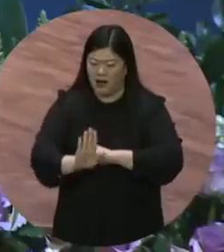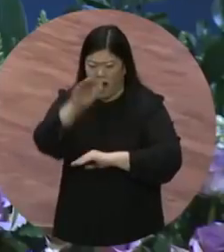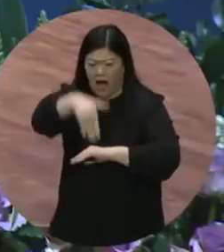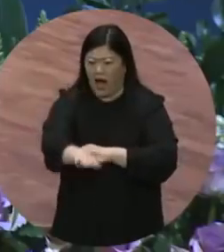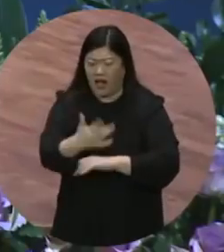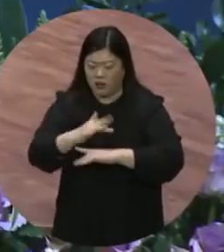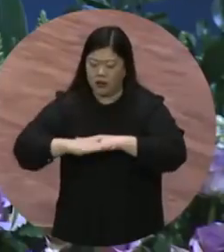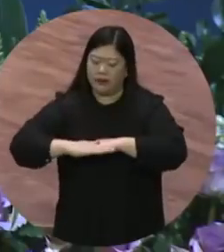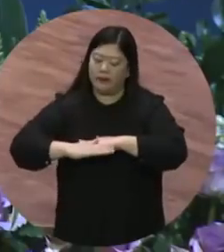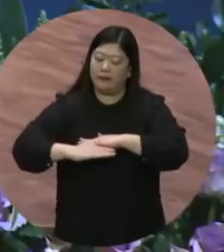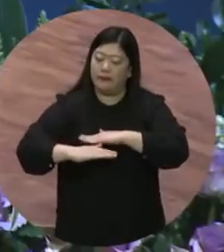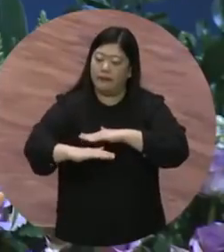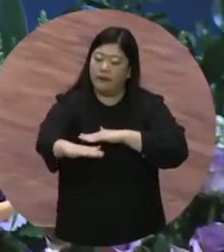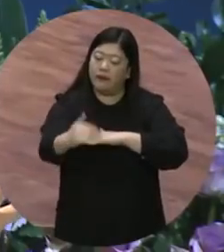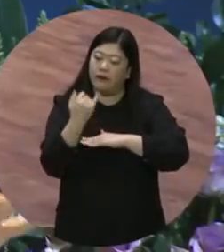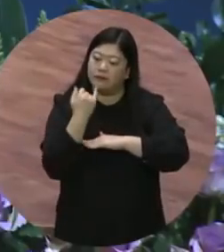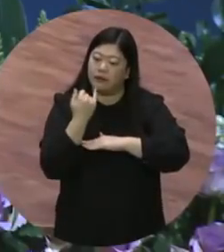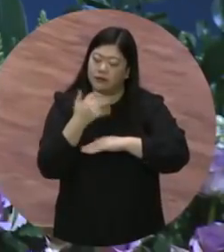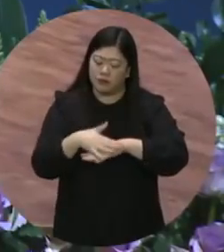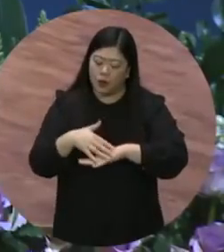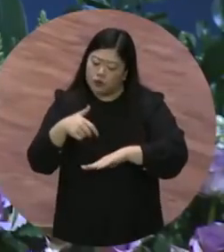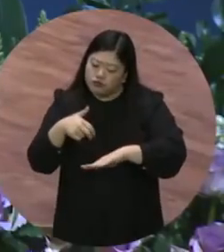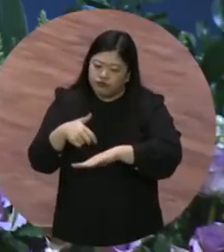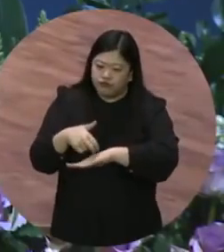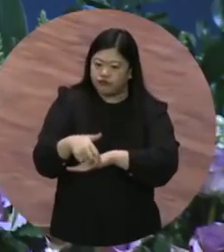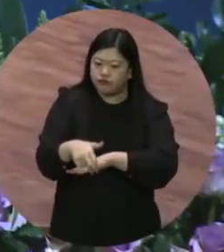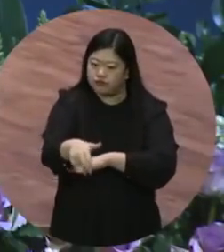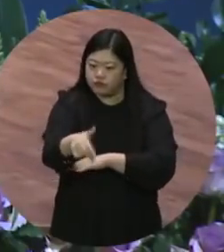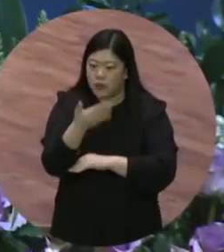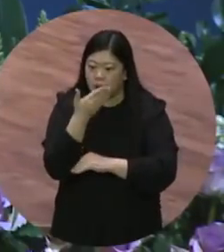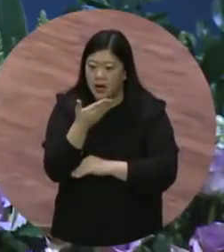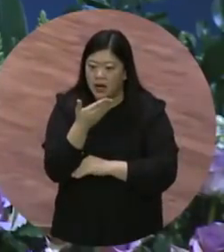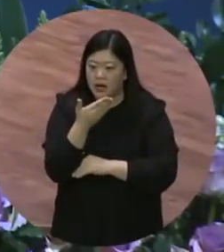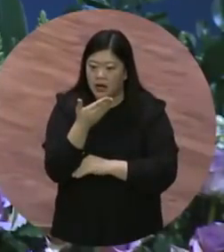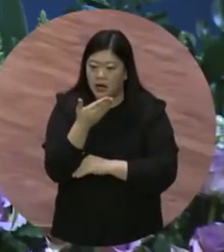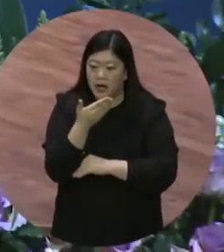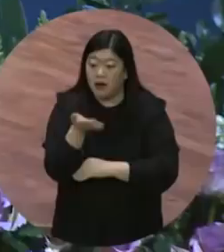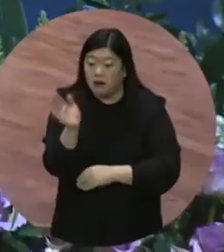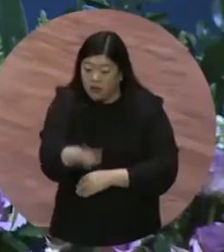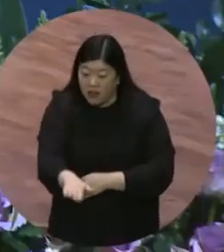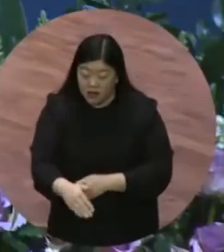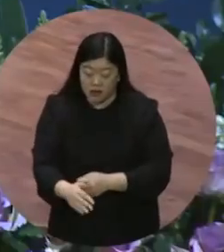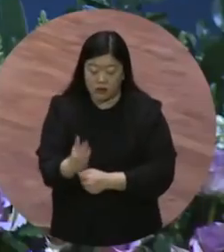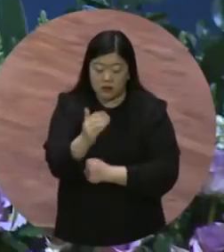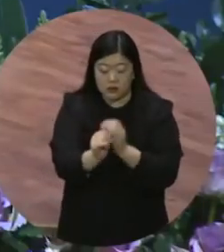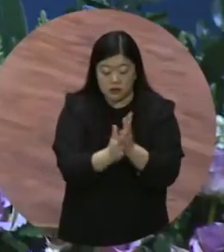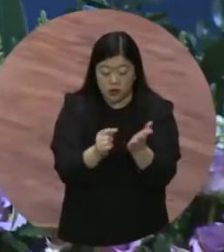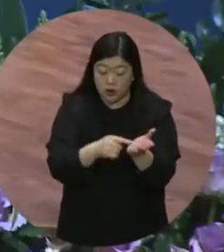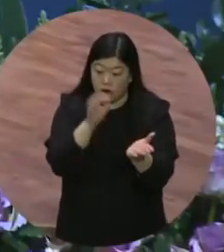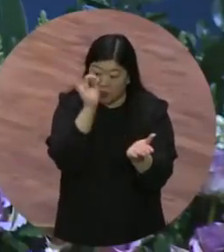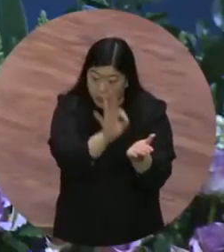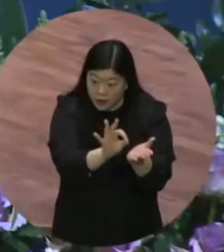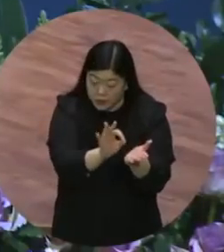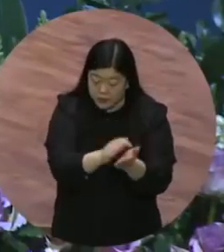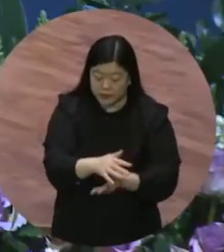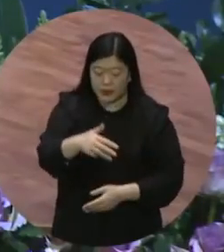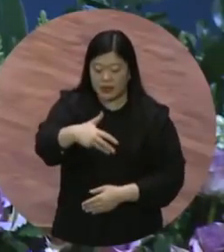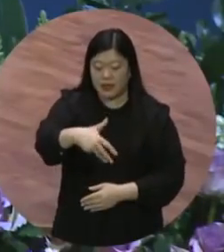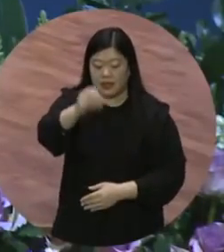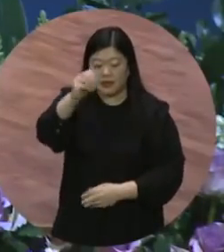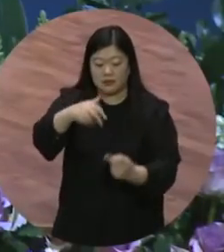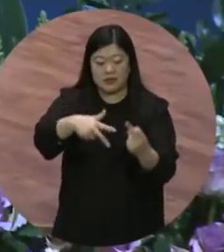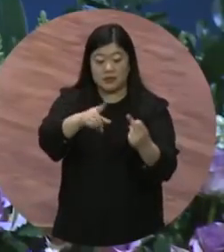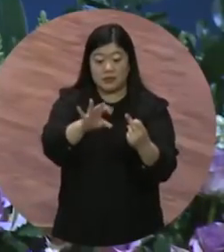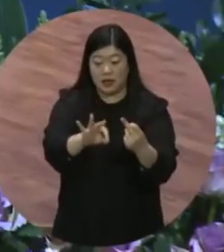비옥한 지대라서 금방 갈 수가 있어요. 근데 오늘 본문의 말씀에 보니까 창세기 12장의 말씀의